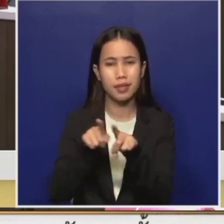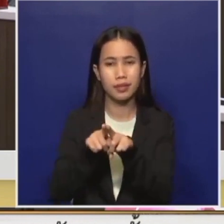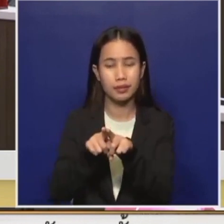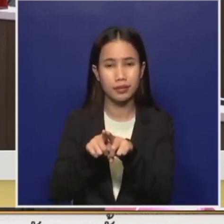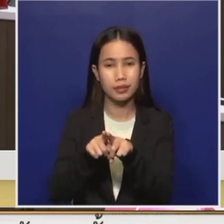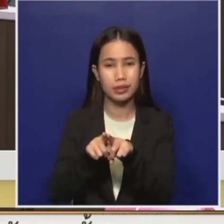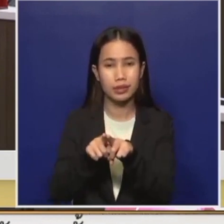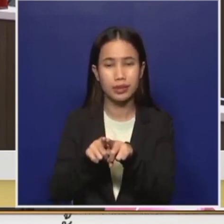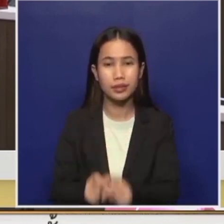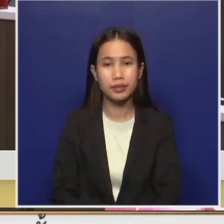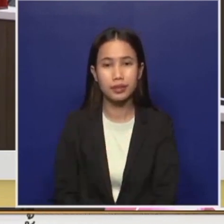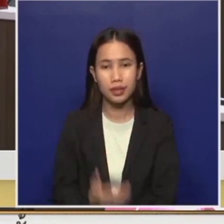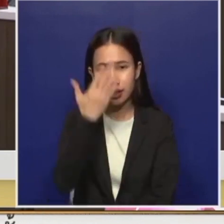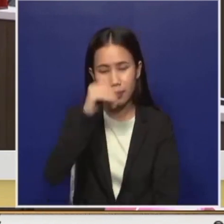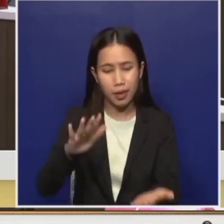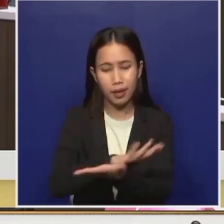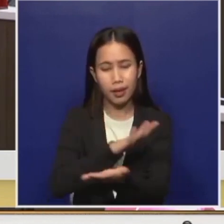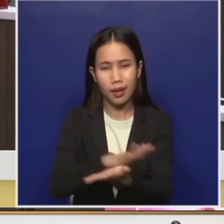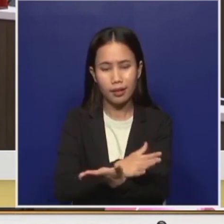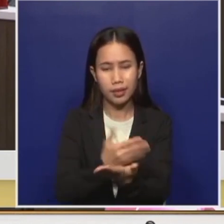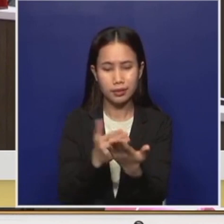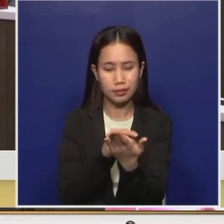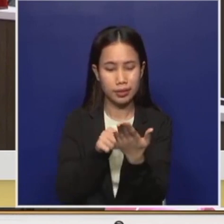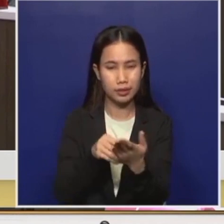มาทำไมกระดาษที่ท่านถือมันสั่นจ